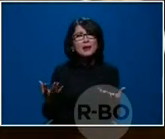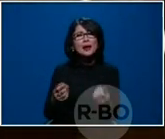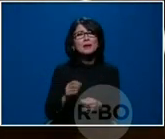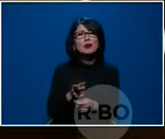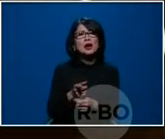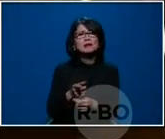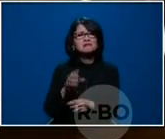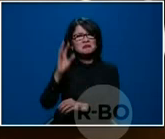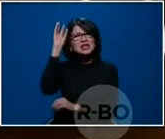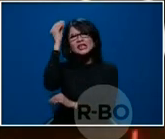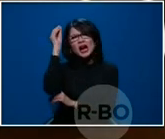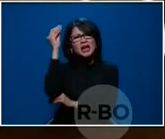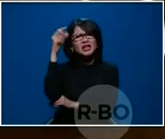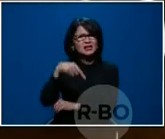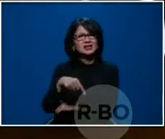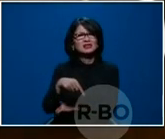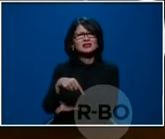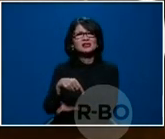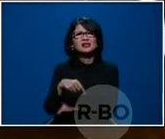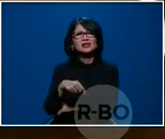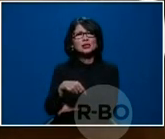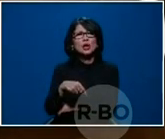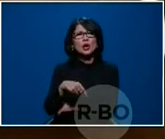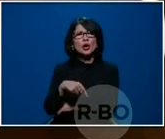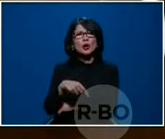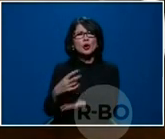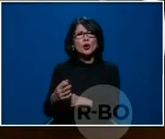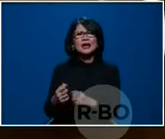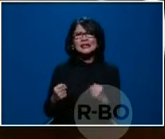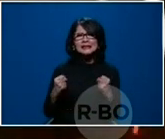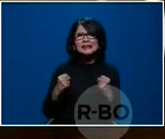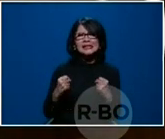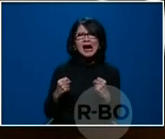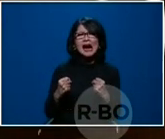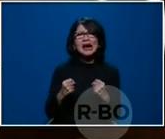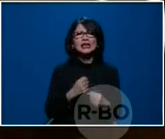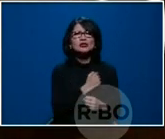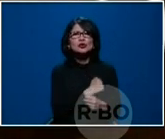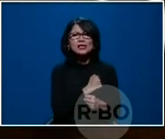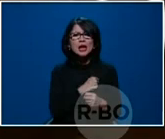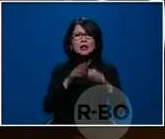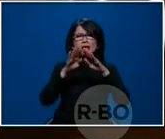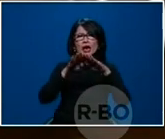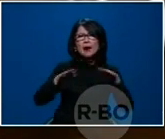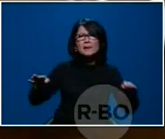ini kok ketegangan sosial keamanan